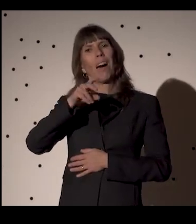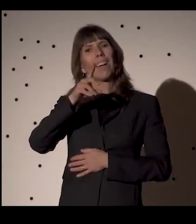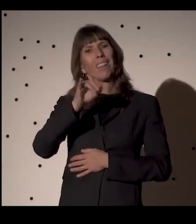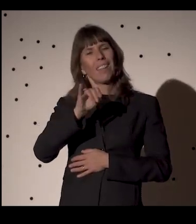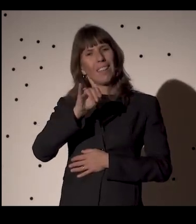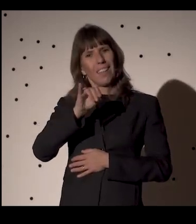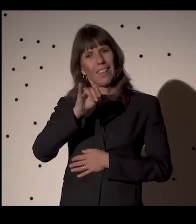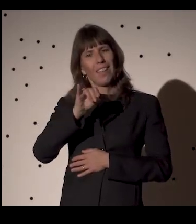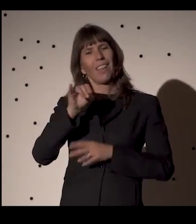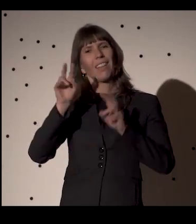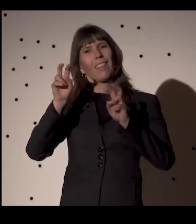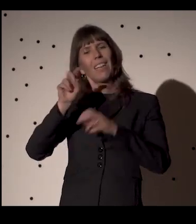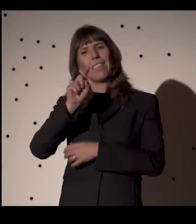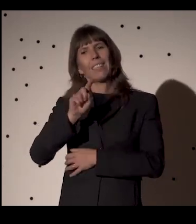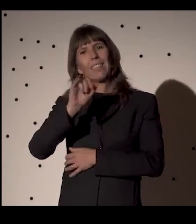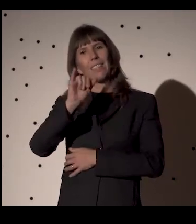1821